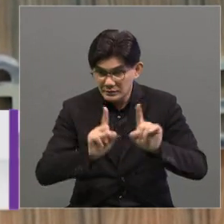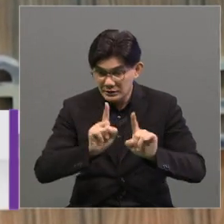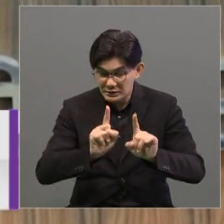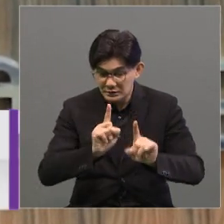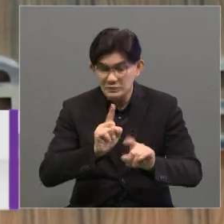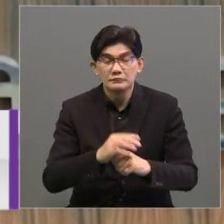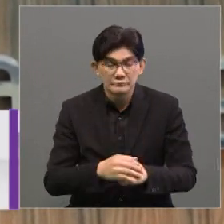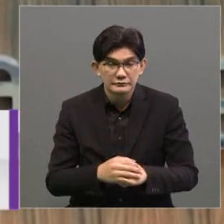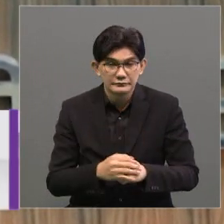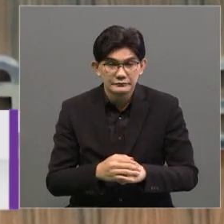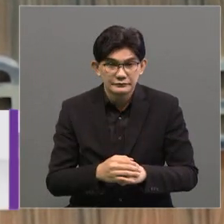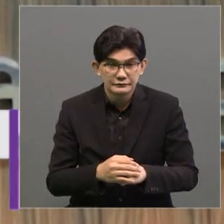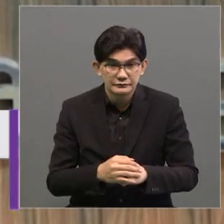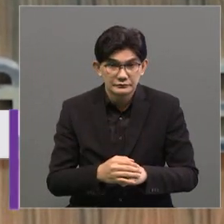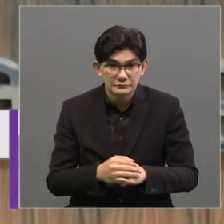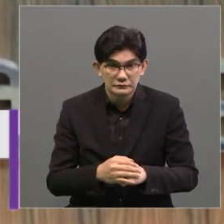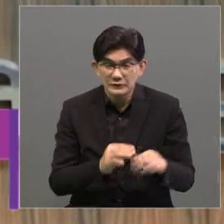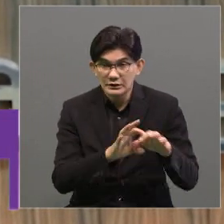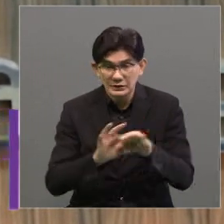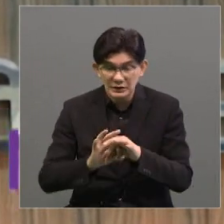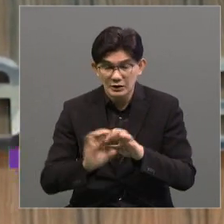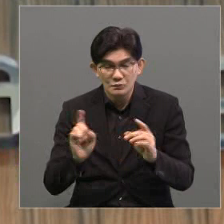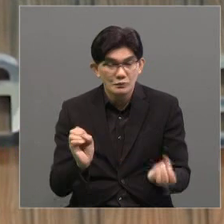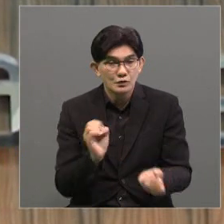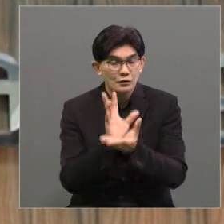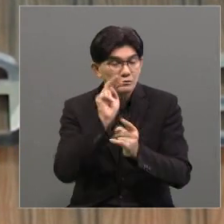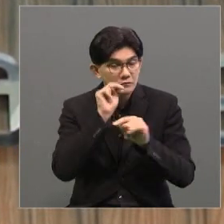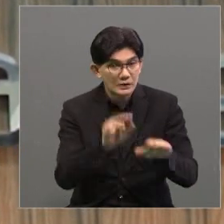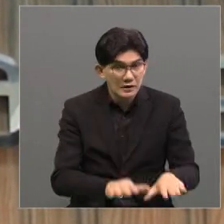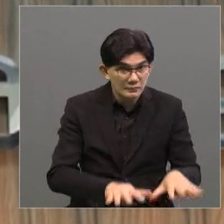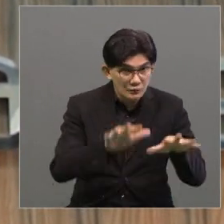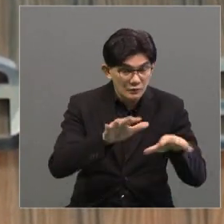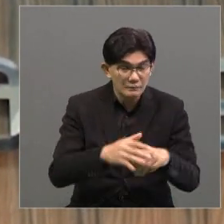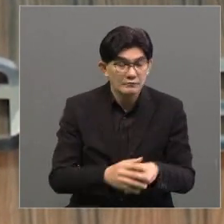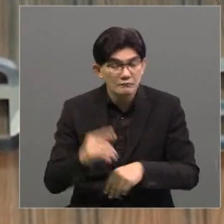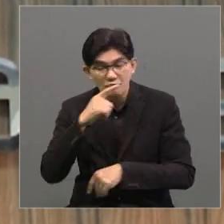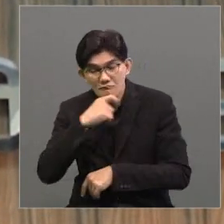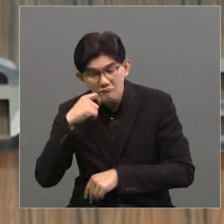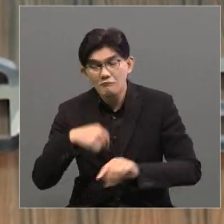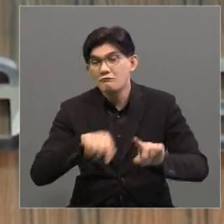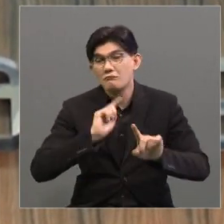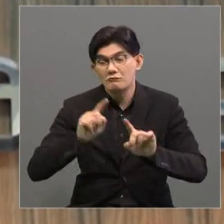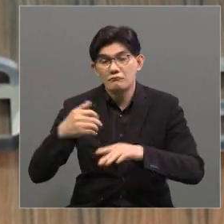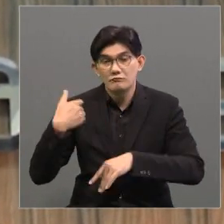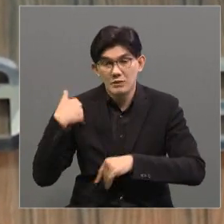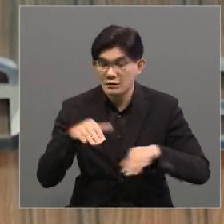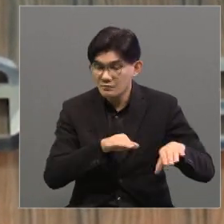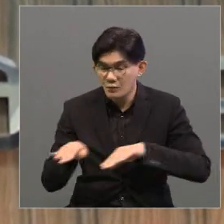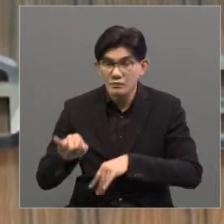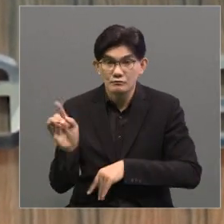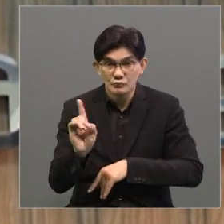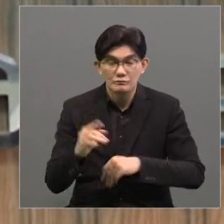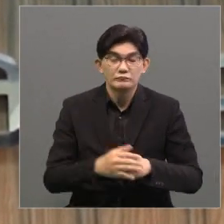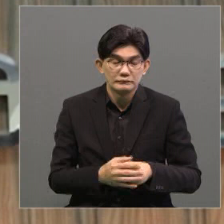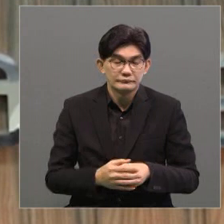ความที่เกี่ยวข้องกับความเสียหายของน้ำท่วมแล้วก็ภัยแล้งแล้วก็เตรียมการตล